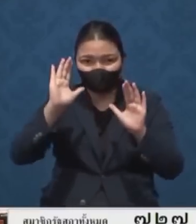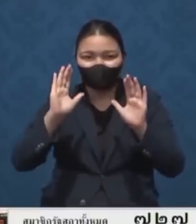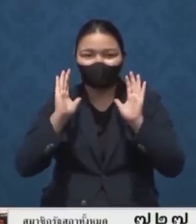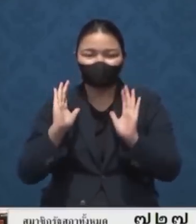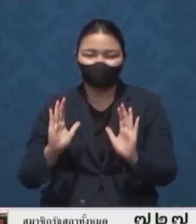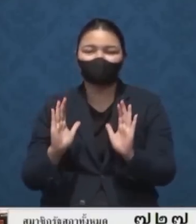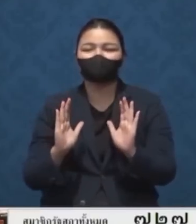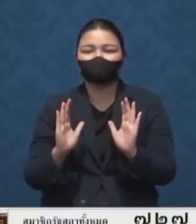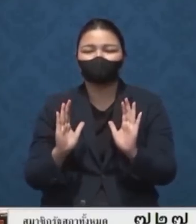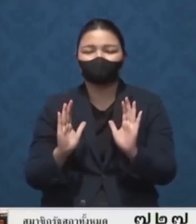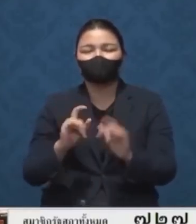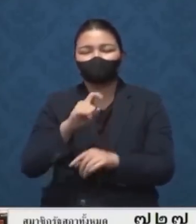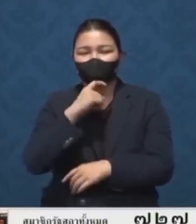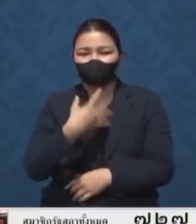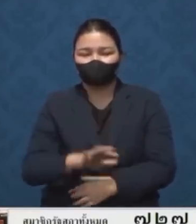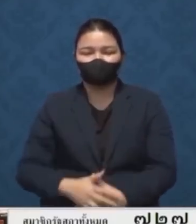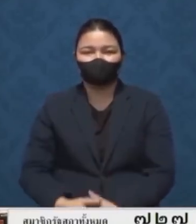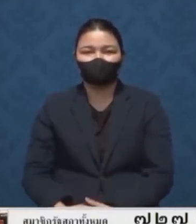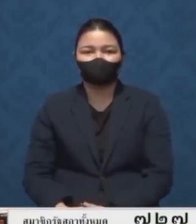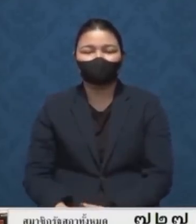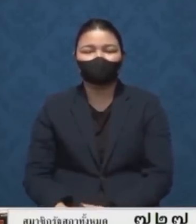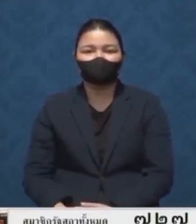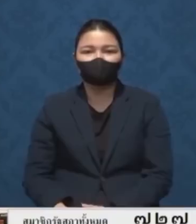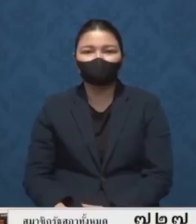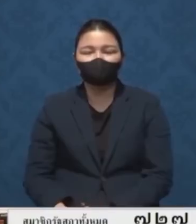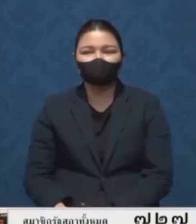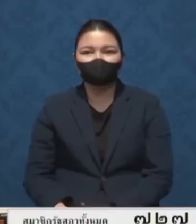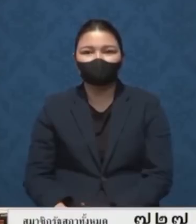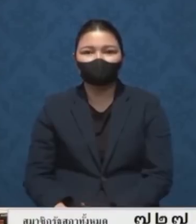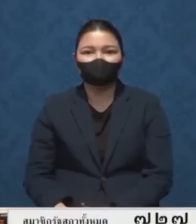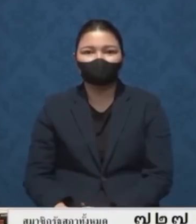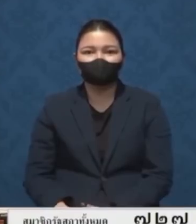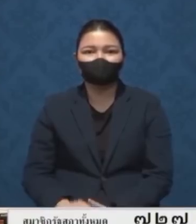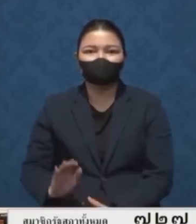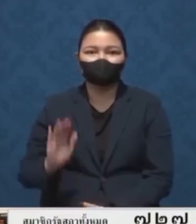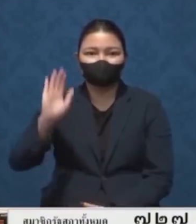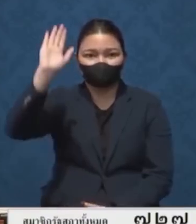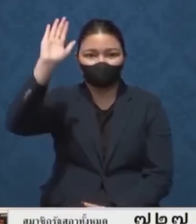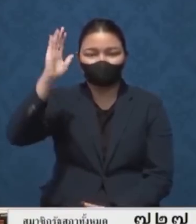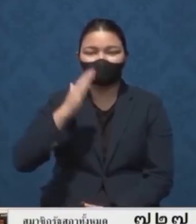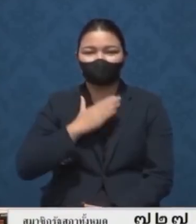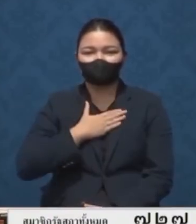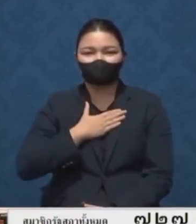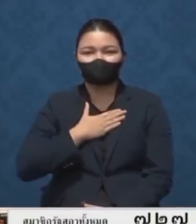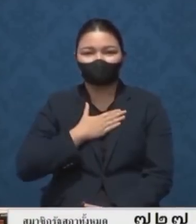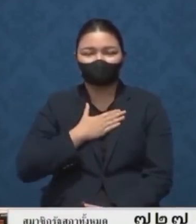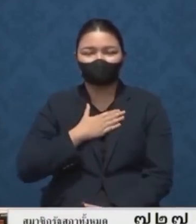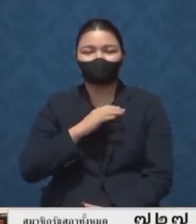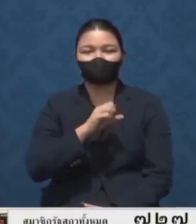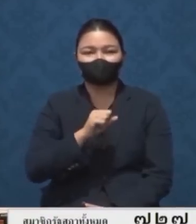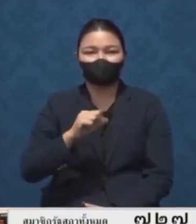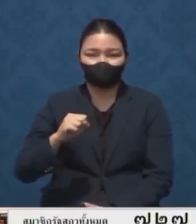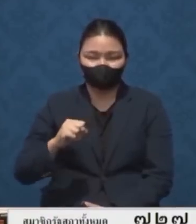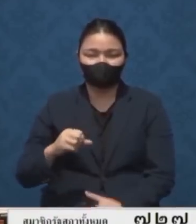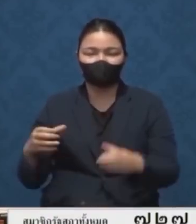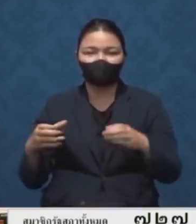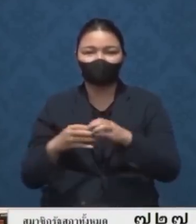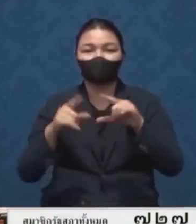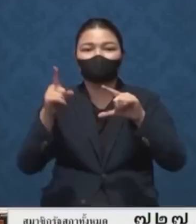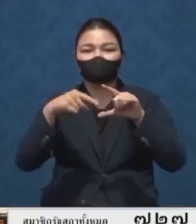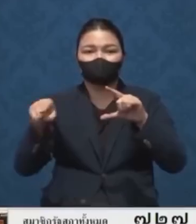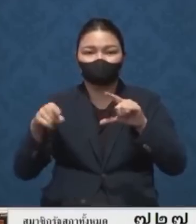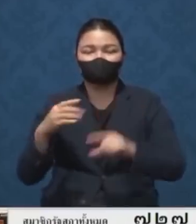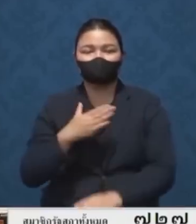ท่านๆท่านประธานค้าเขาครับผมดิฉันอมราโชคนี้คุณค่ะสอบบัญชีพาก้าวไกลค่ะ